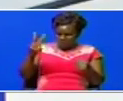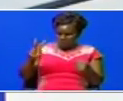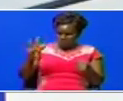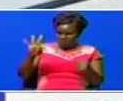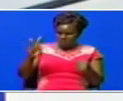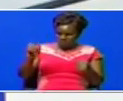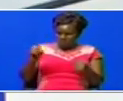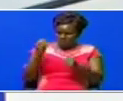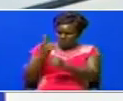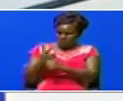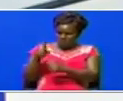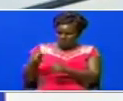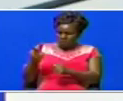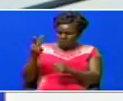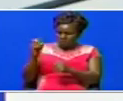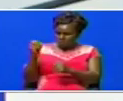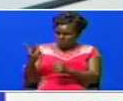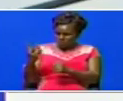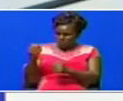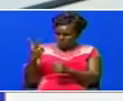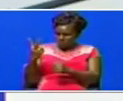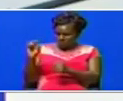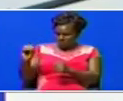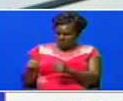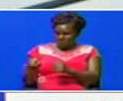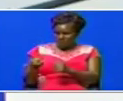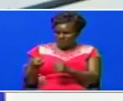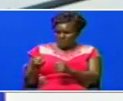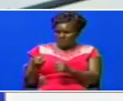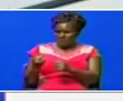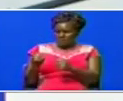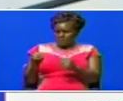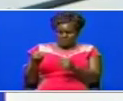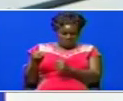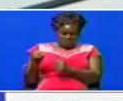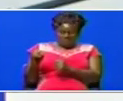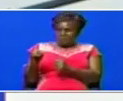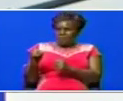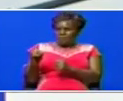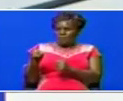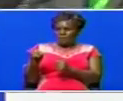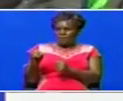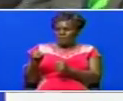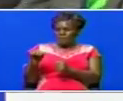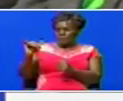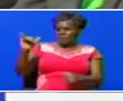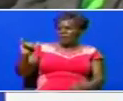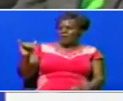34,239, 12.42%. Michael Maura, 237, 0.09%. Joseph